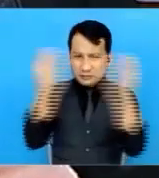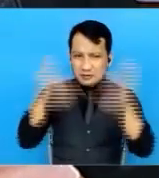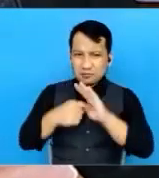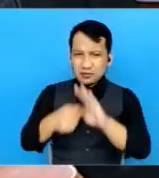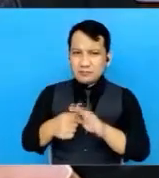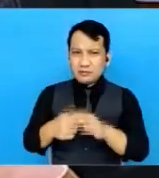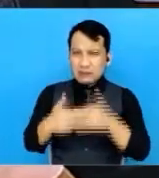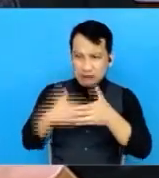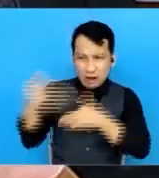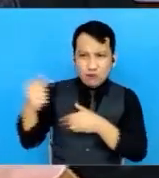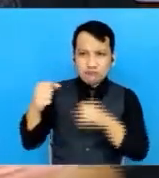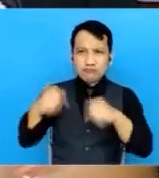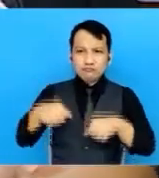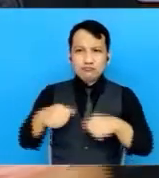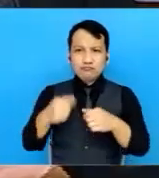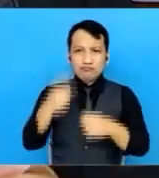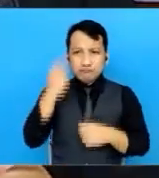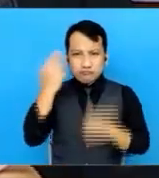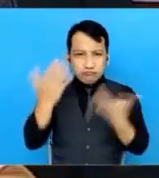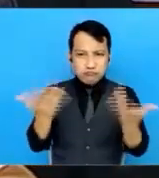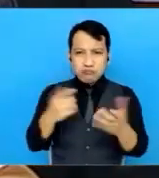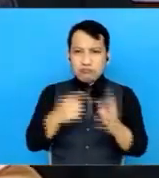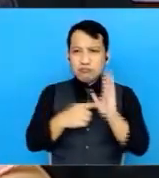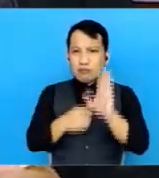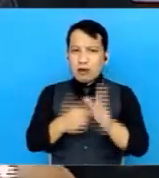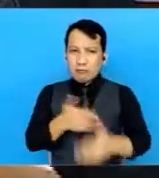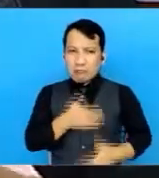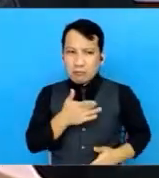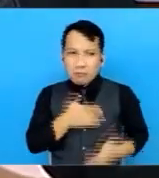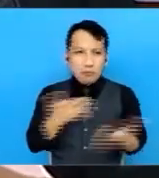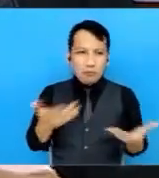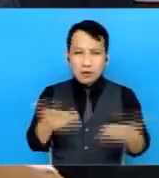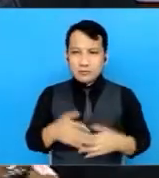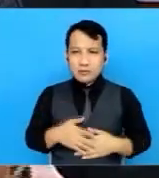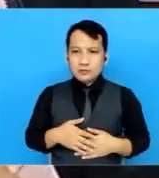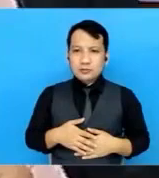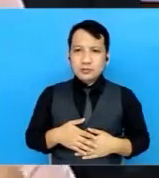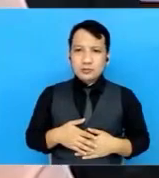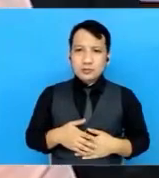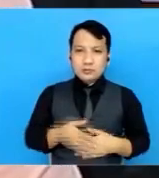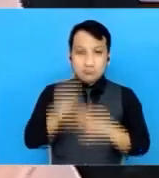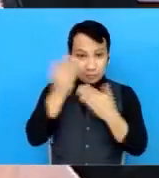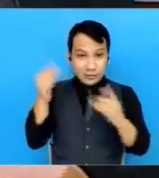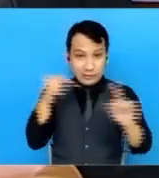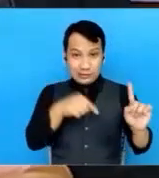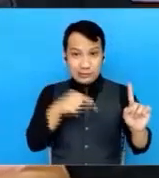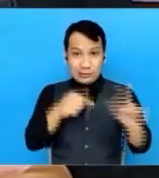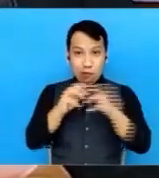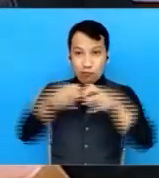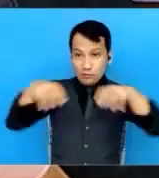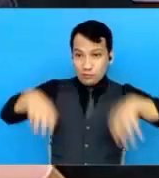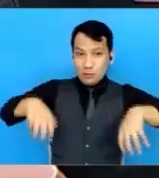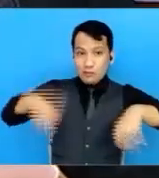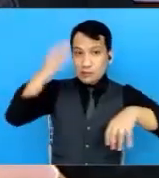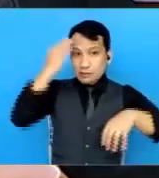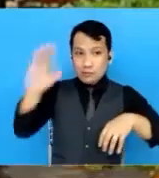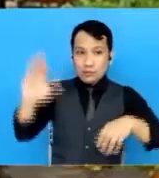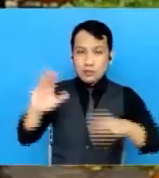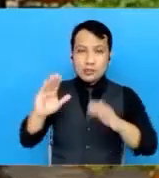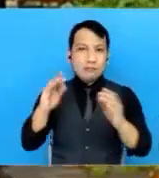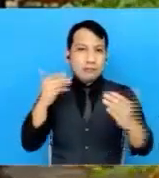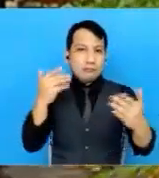lalabas. Ang katwiran, wala naman kami nararamdaman. So ang magiging problema, maski ikaw na kapitbahay, hindi mo alam na positive to o close